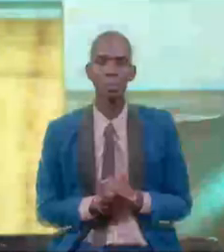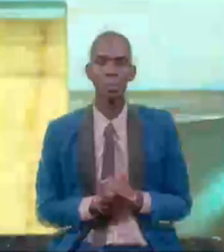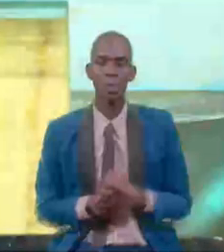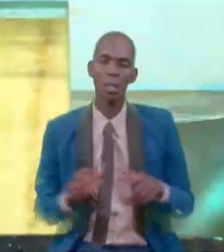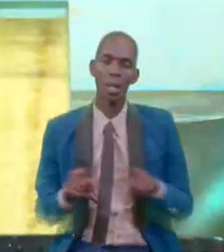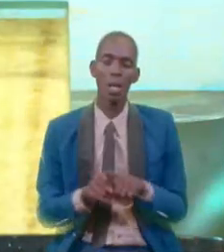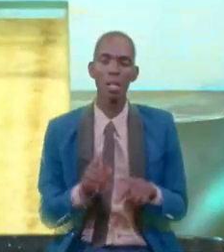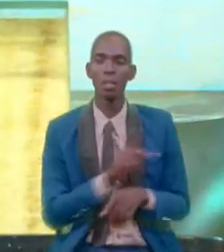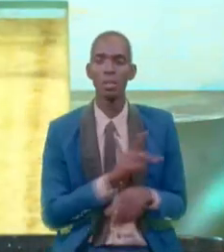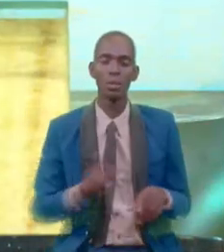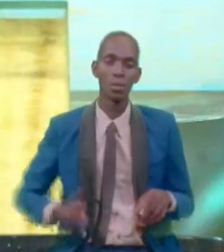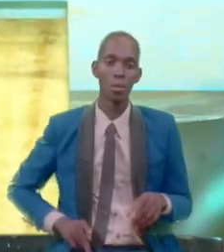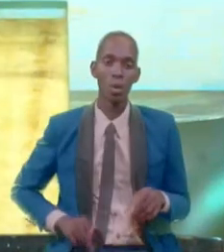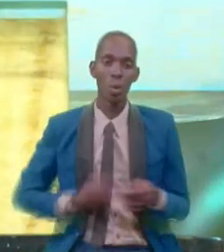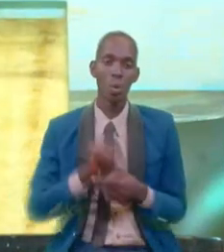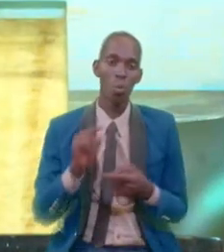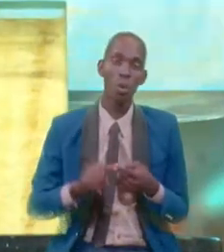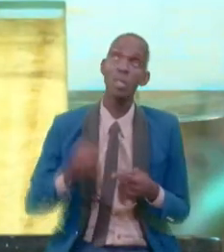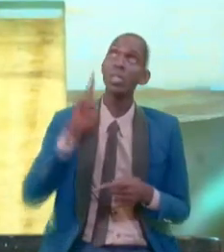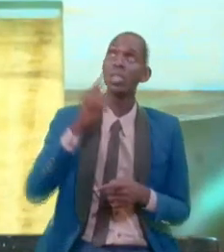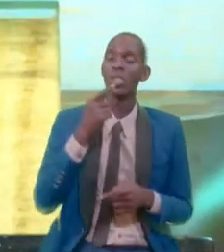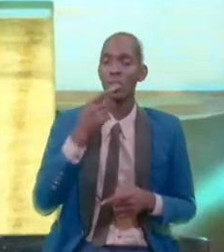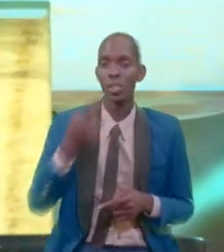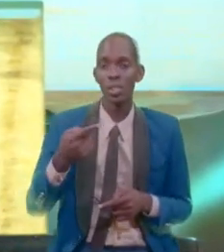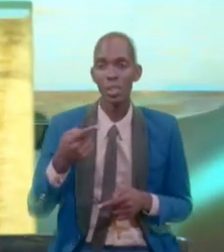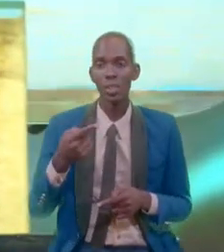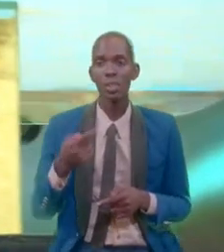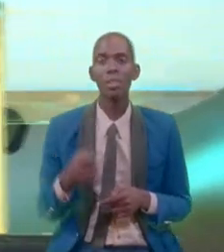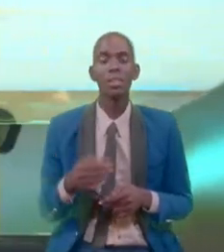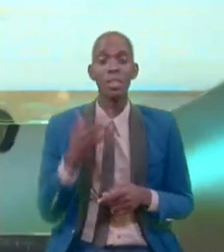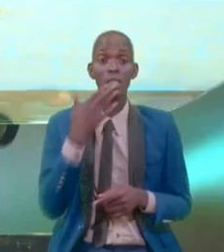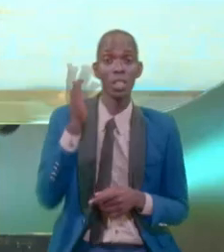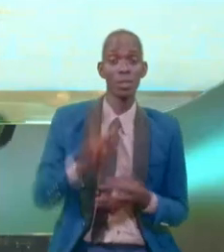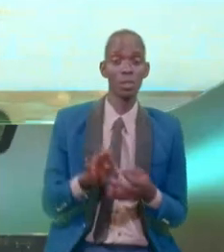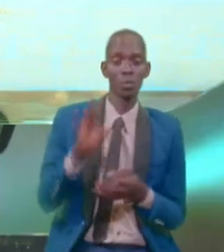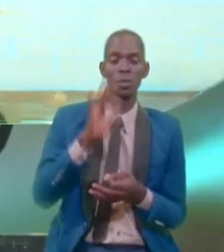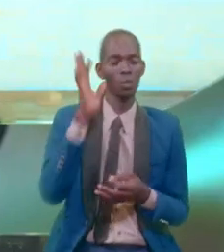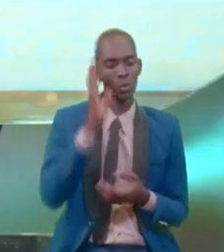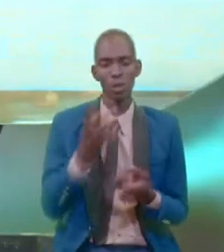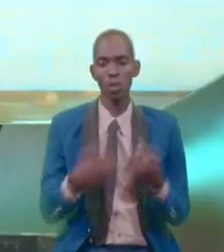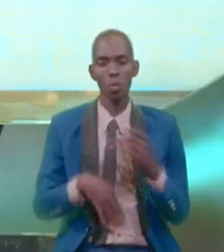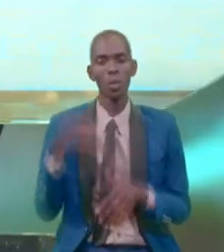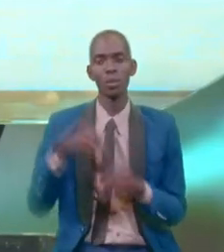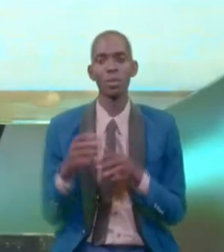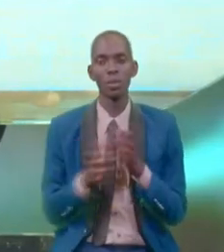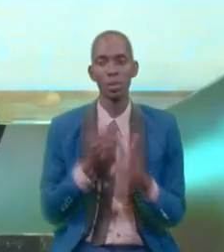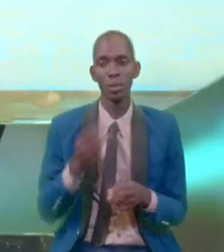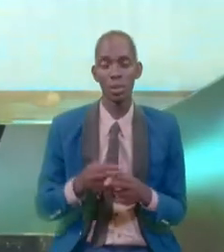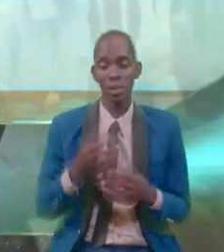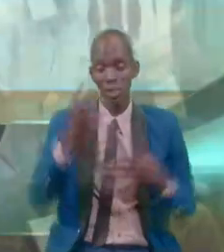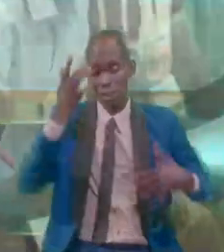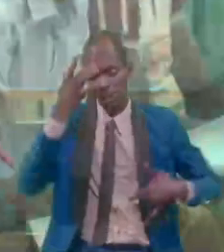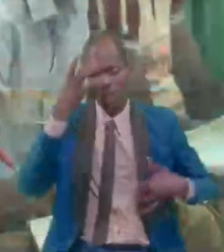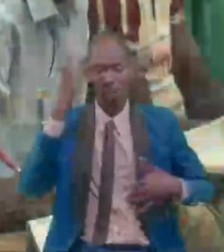En tant que roi, quand il parle, les démons vont sortir.